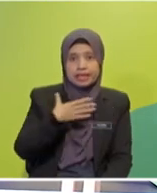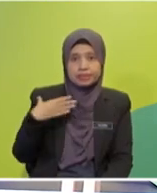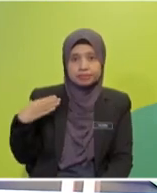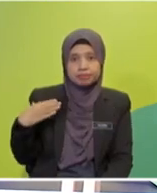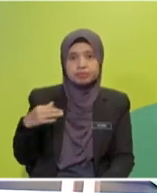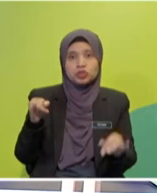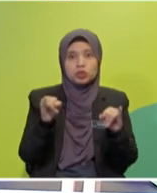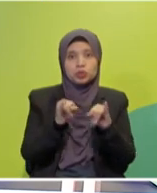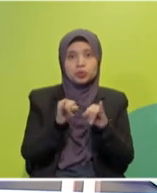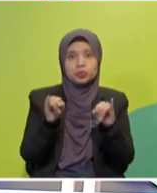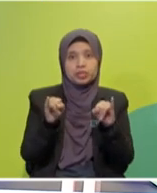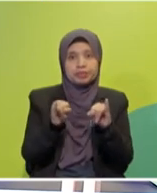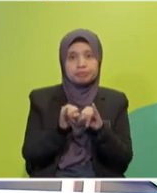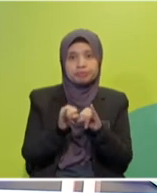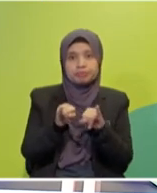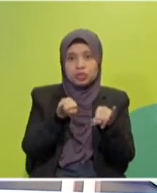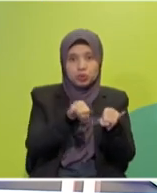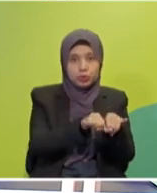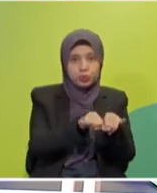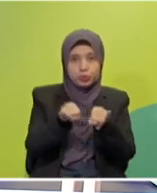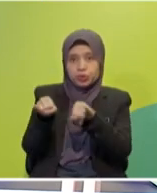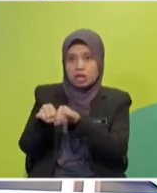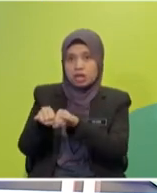Juga. Dan. Juga. Juga.